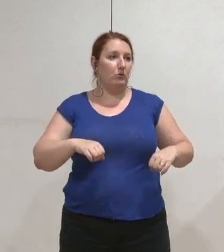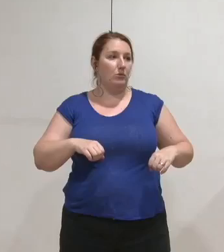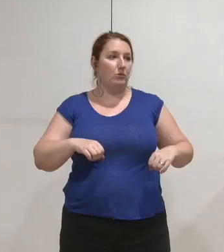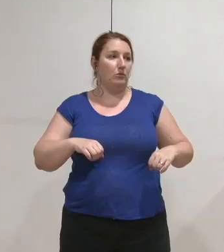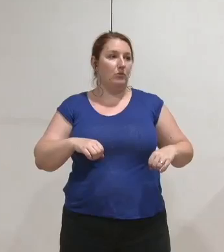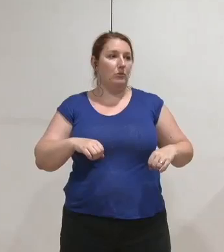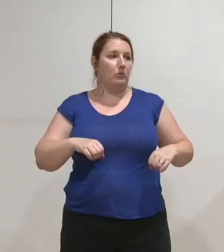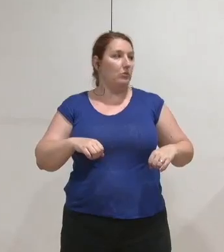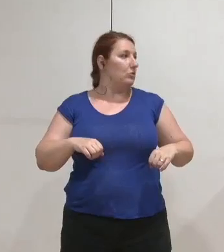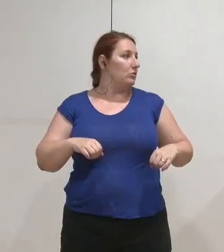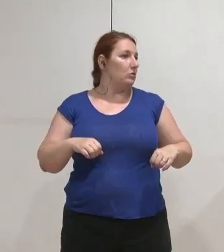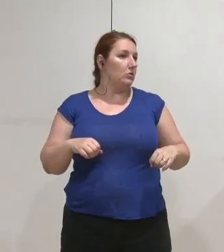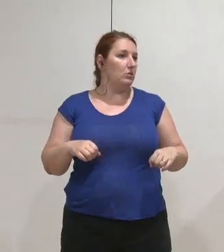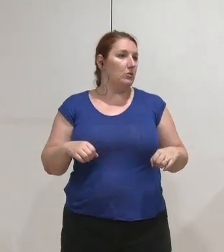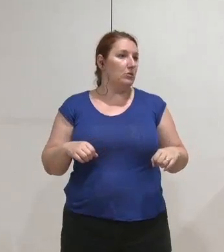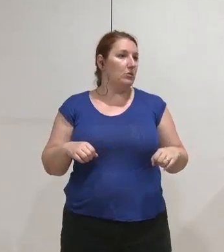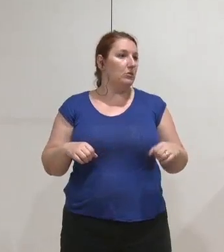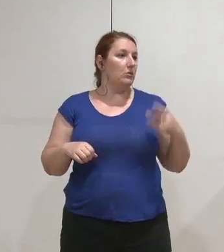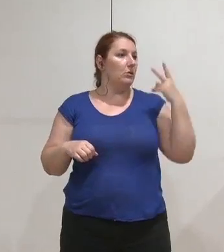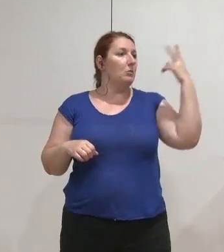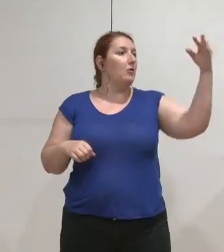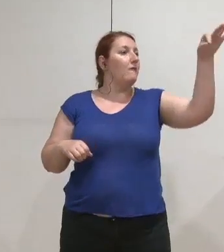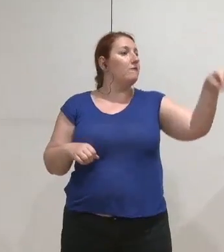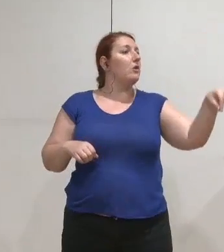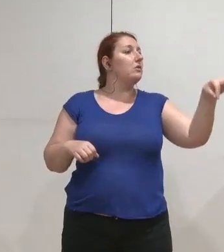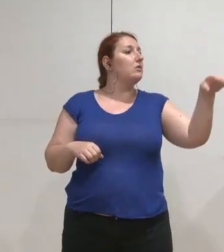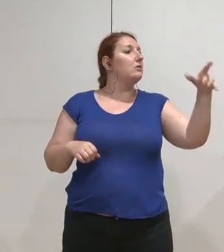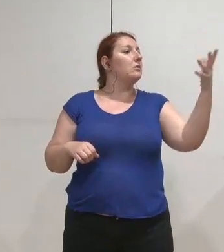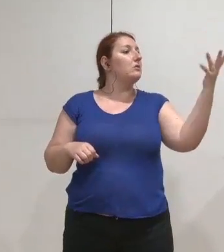pour j'ai pas enregistrer votre vote